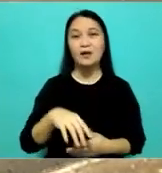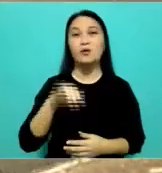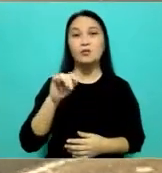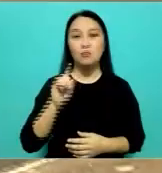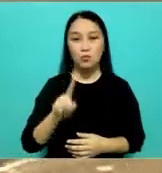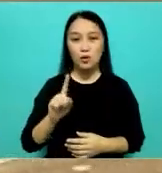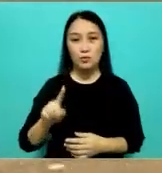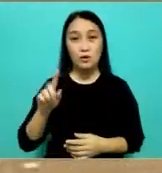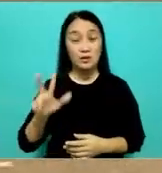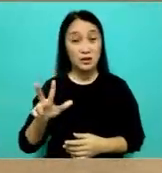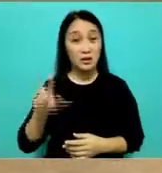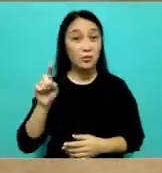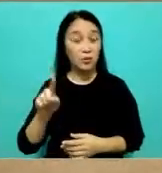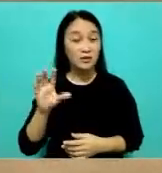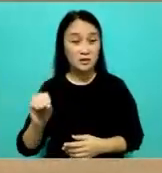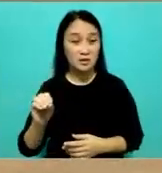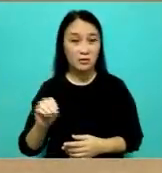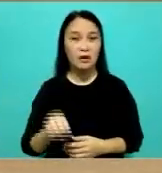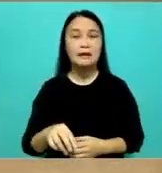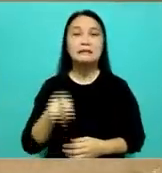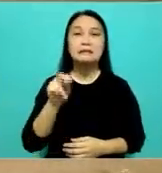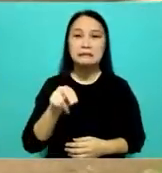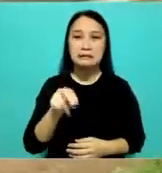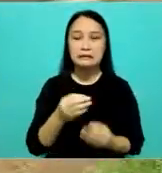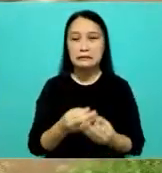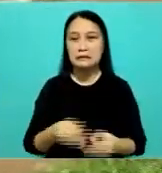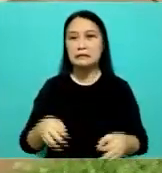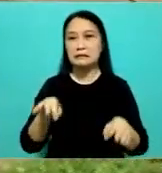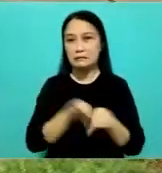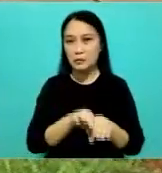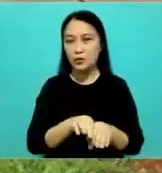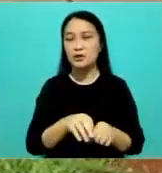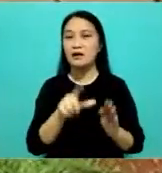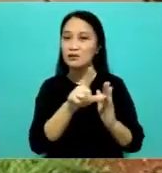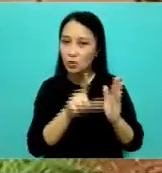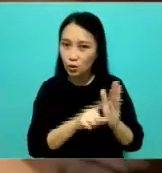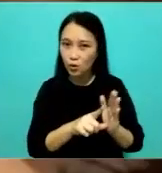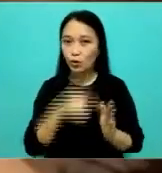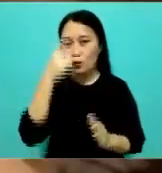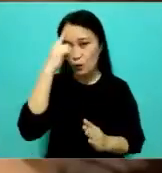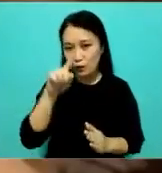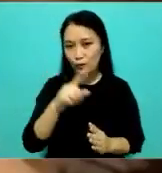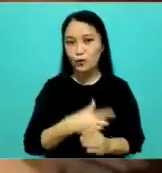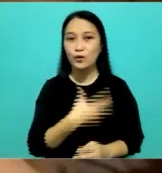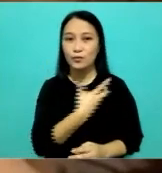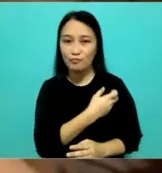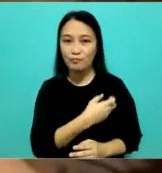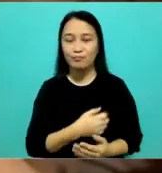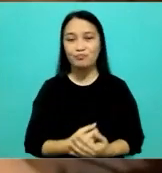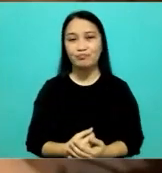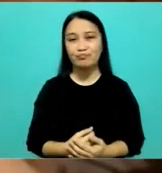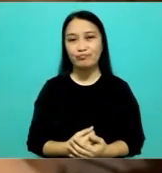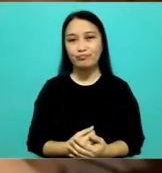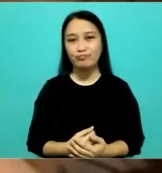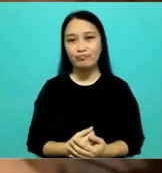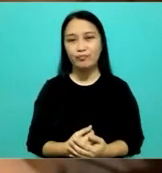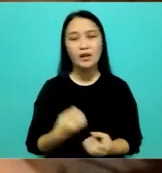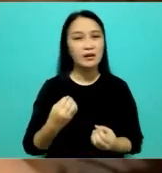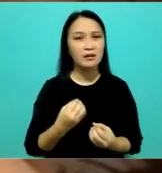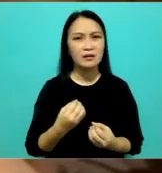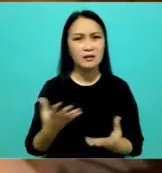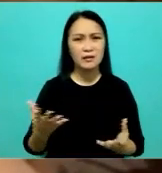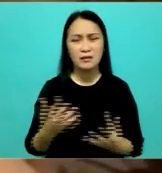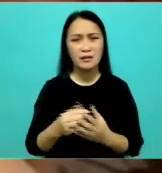Ibig sabihin, mangangailangan pa rin ng batas para rito. We only have to implement what was being given and